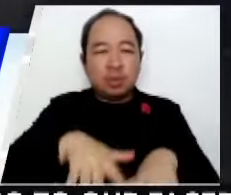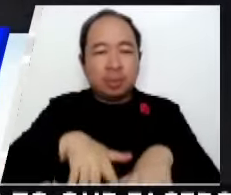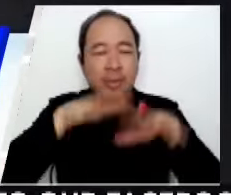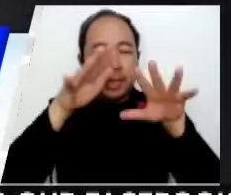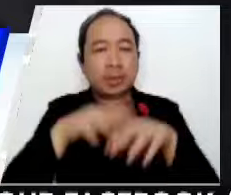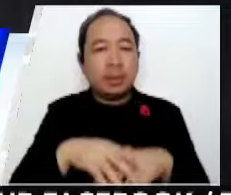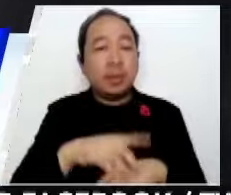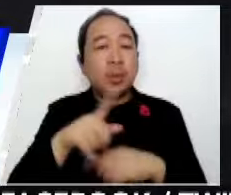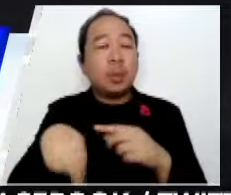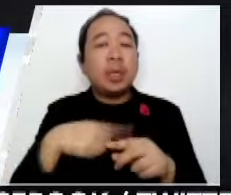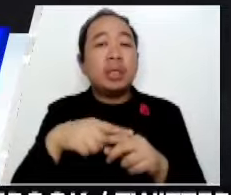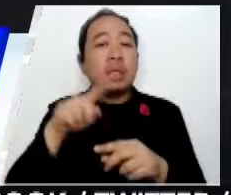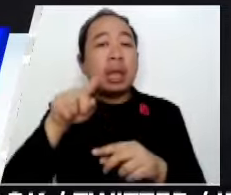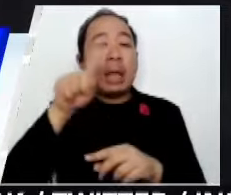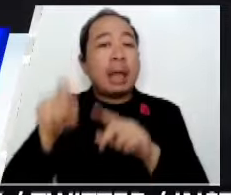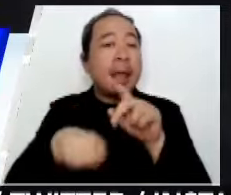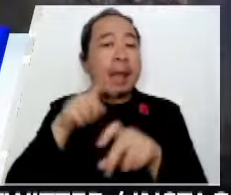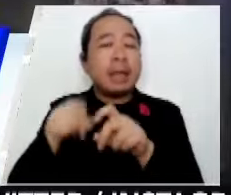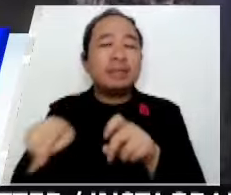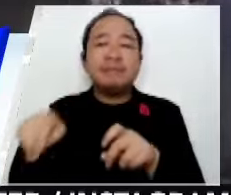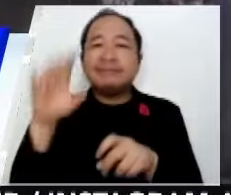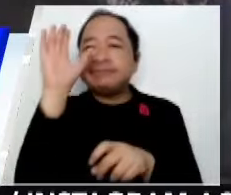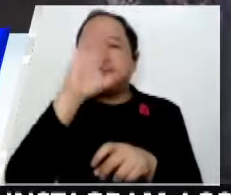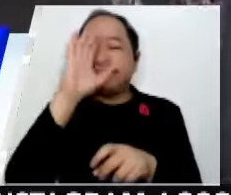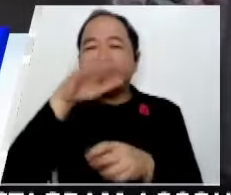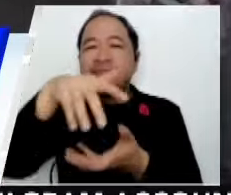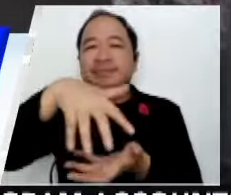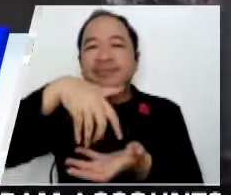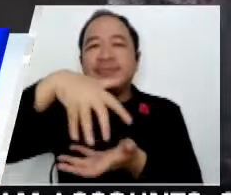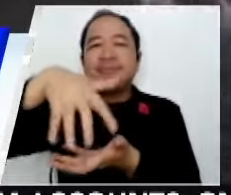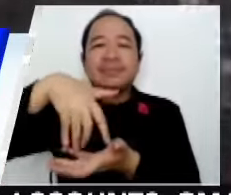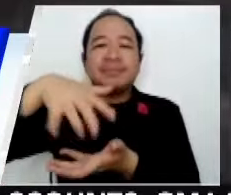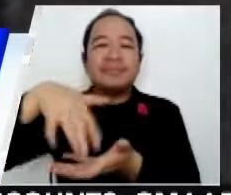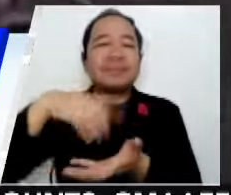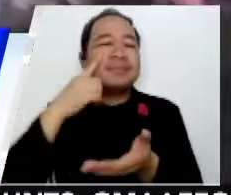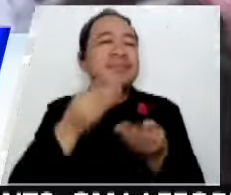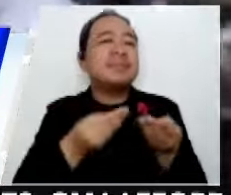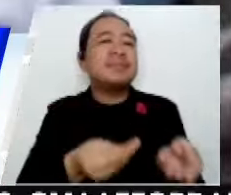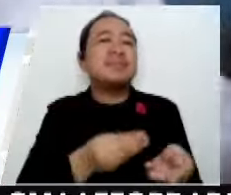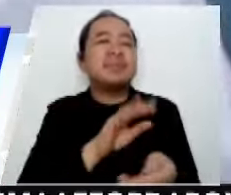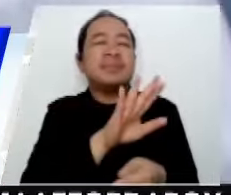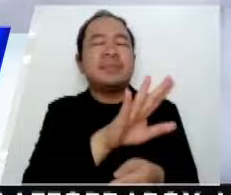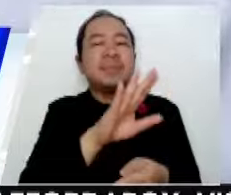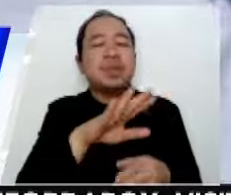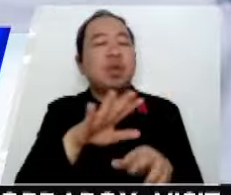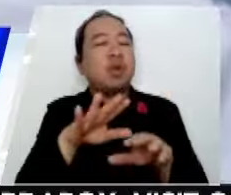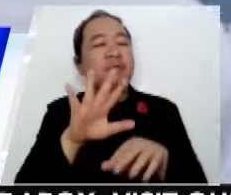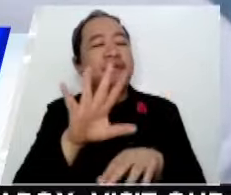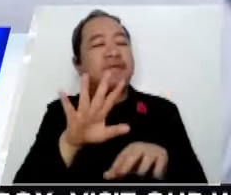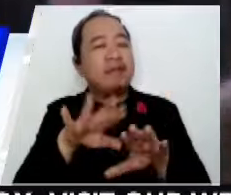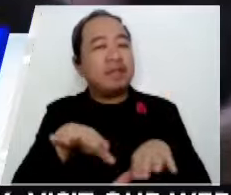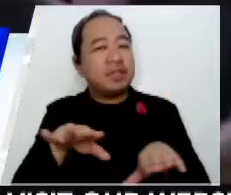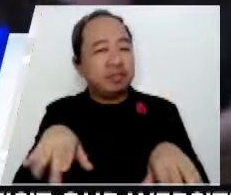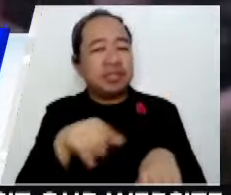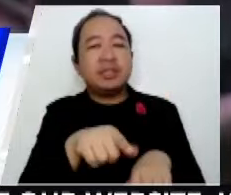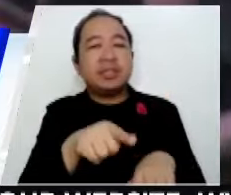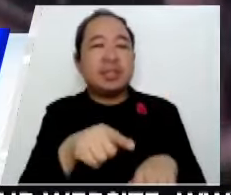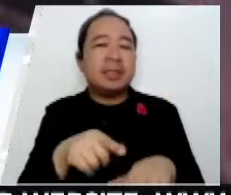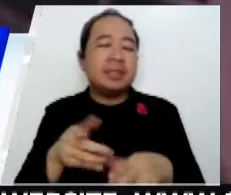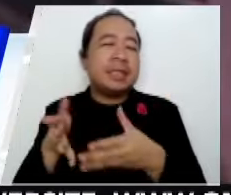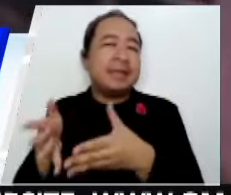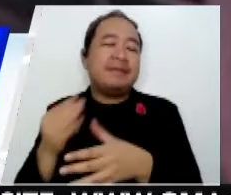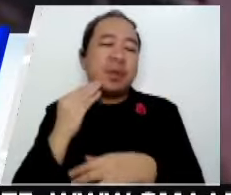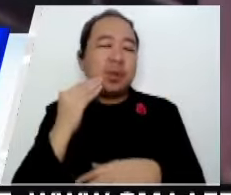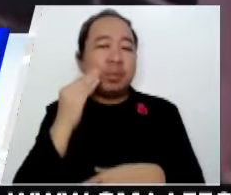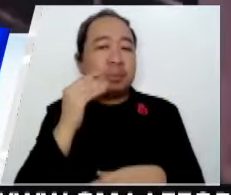matanong, nangangalakal pala siya para may pangkain sa kanyang limang anak na naiwan sa kanilang bahay. Tinanong ko kung di ba siya